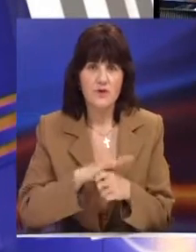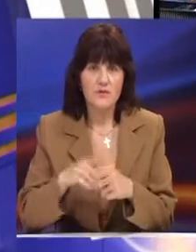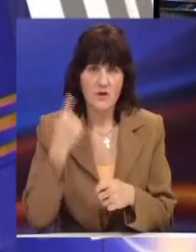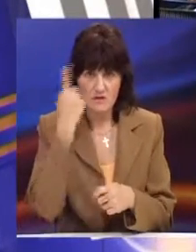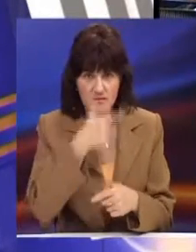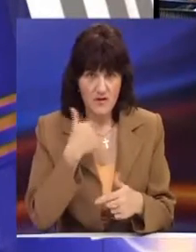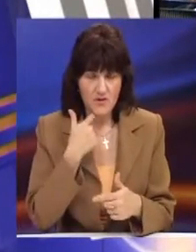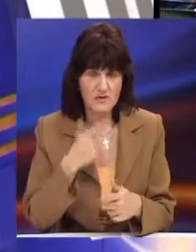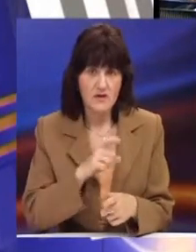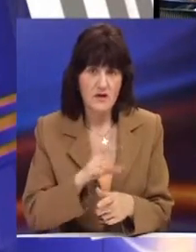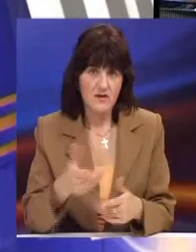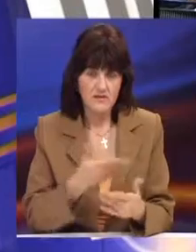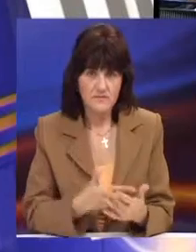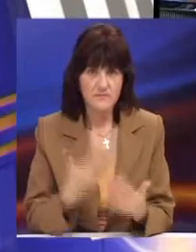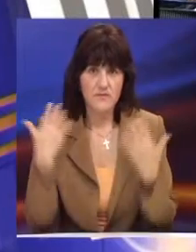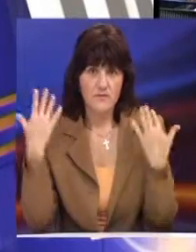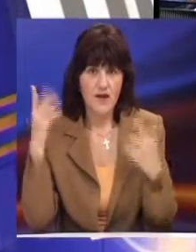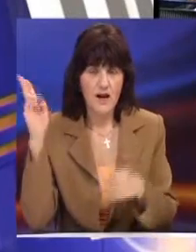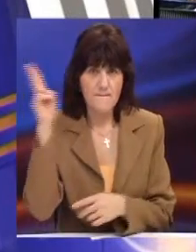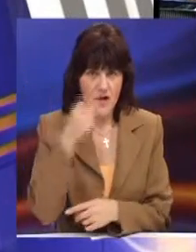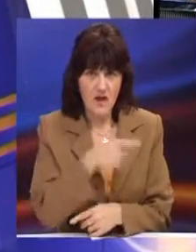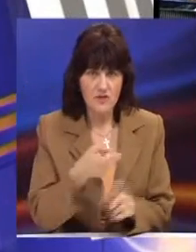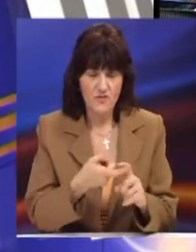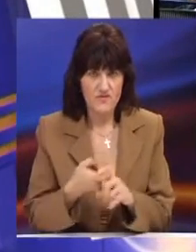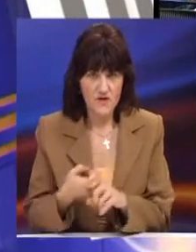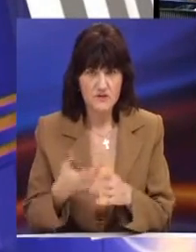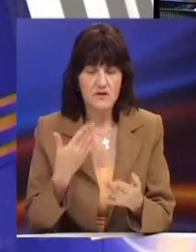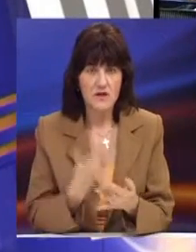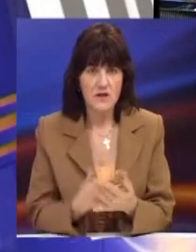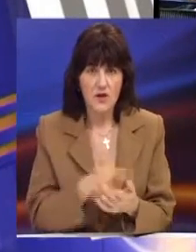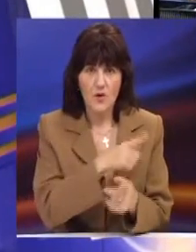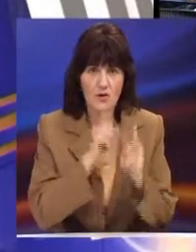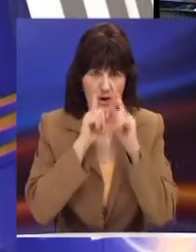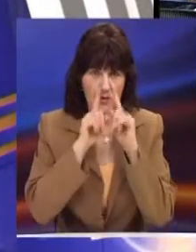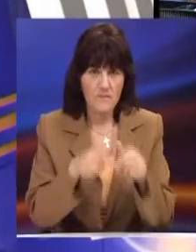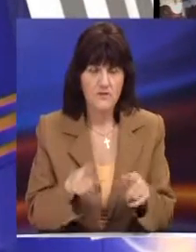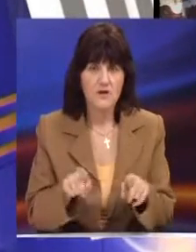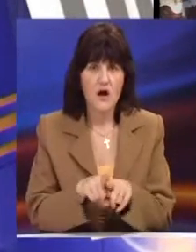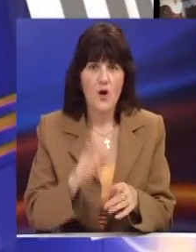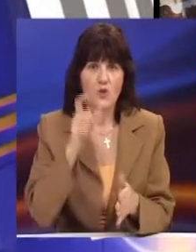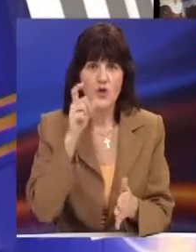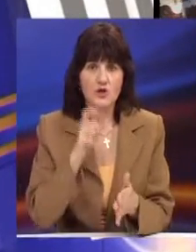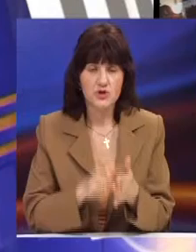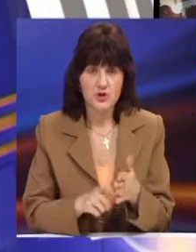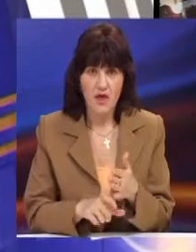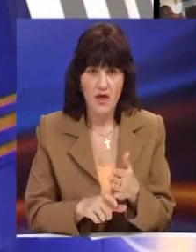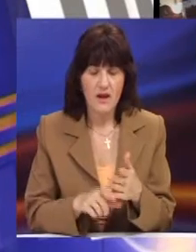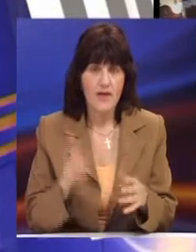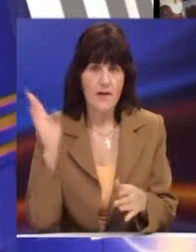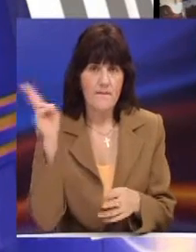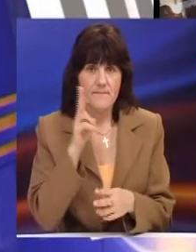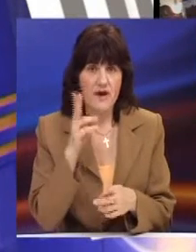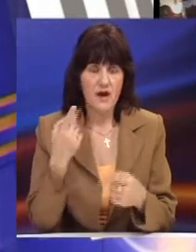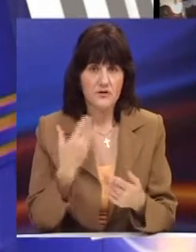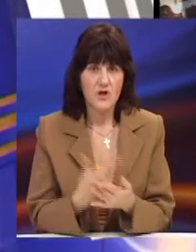sa ograničenom odgovornošću Park Palić. U DS-u kažu da je Janjić dao ostavku na mesto člana Skupštine Parka